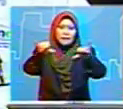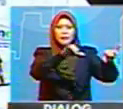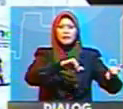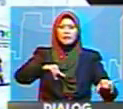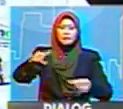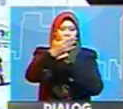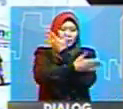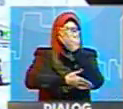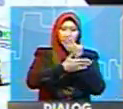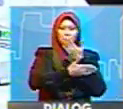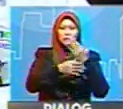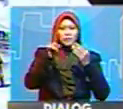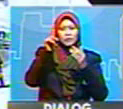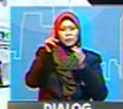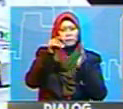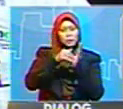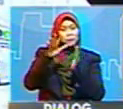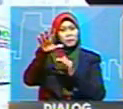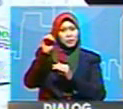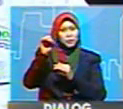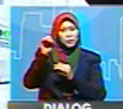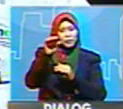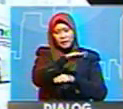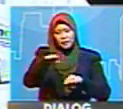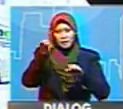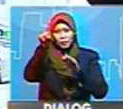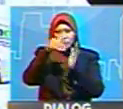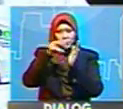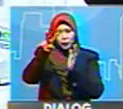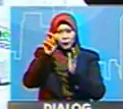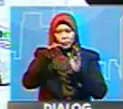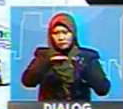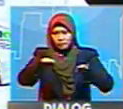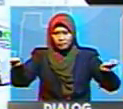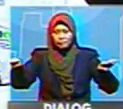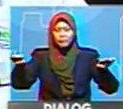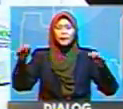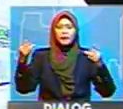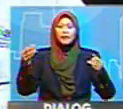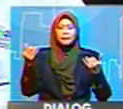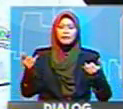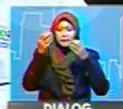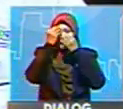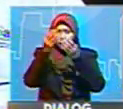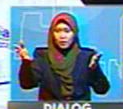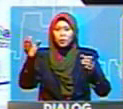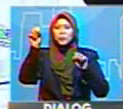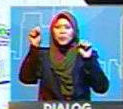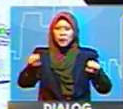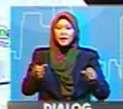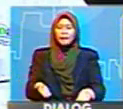Kedah 150 saya selaraskan menjadi 1200 tetapi saya katakan kepada mereka boleh 12 dengan